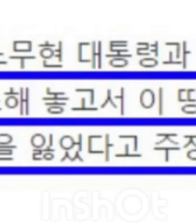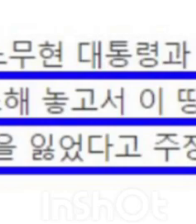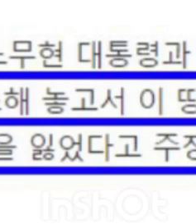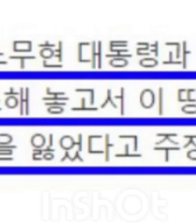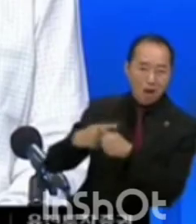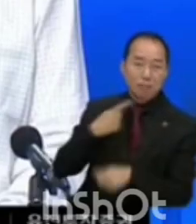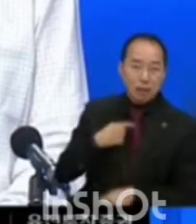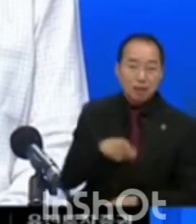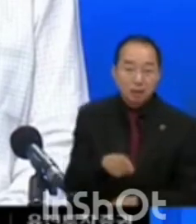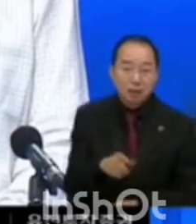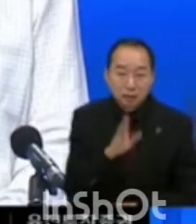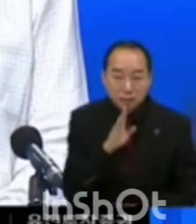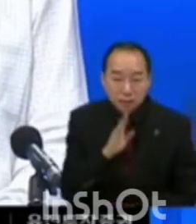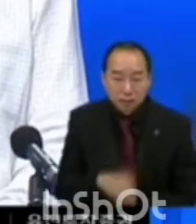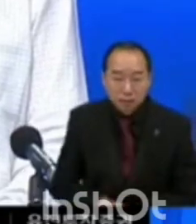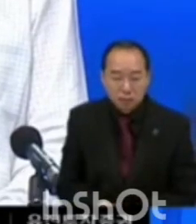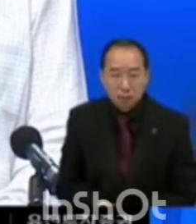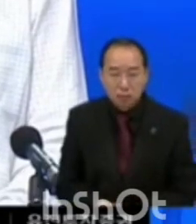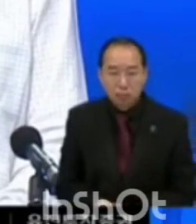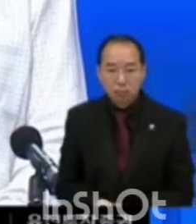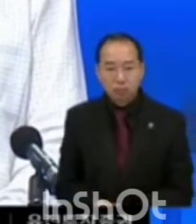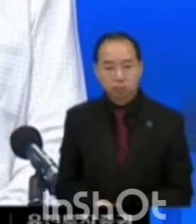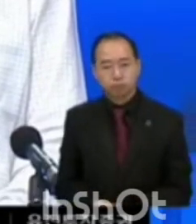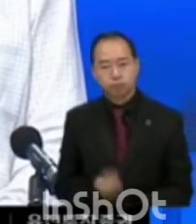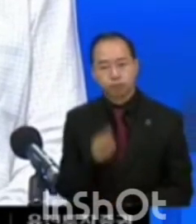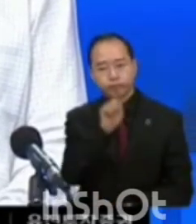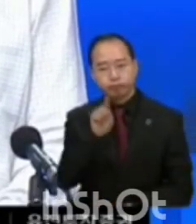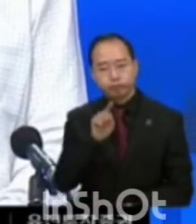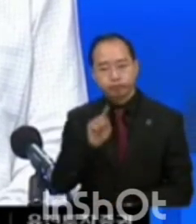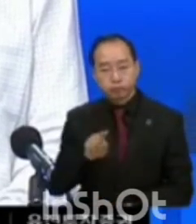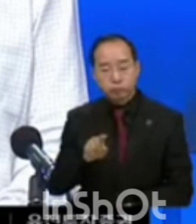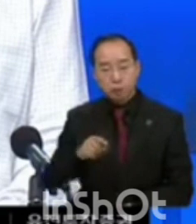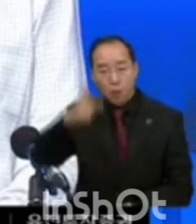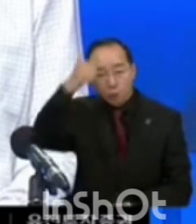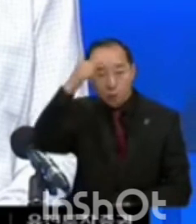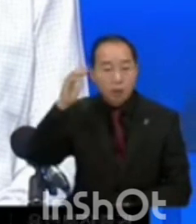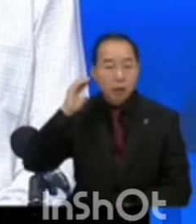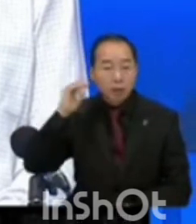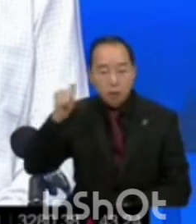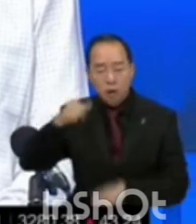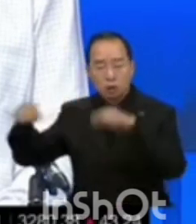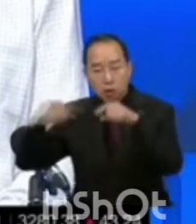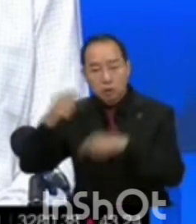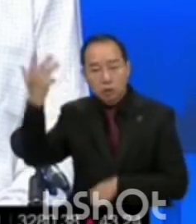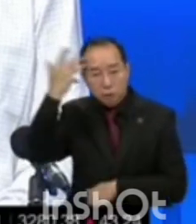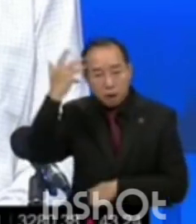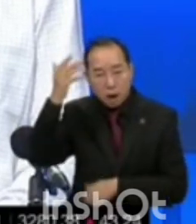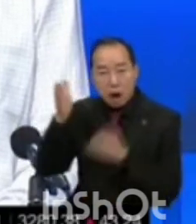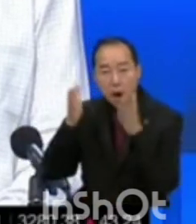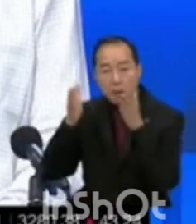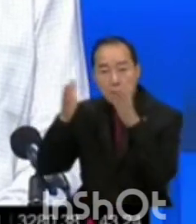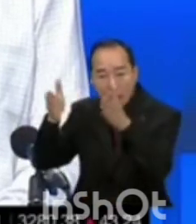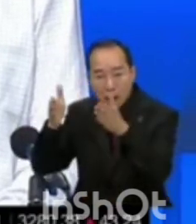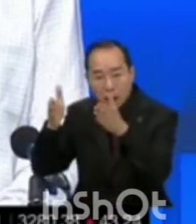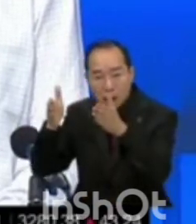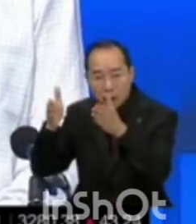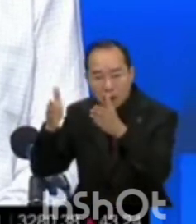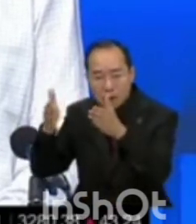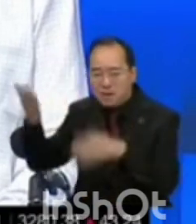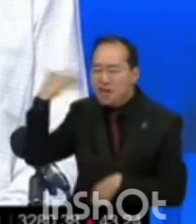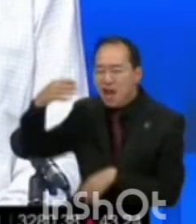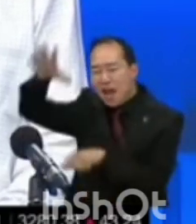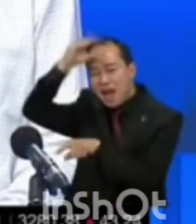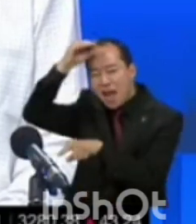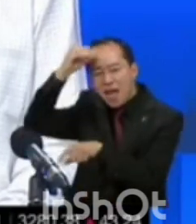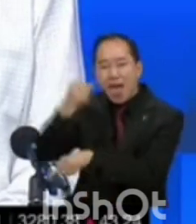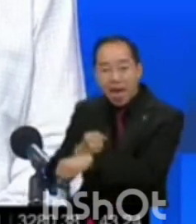비판을 하셨습니다. 도대체 노무현 대통령의 정치 철학과 방향에 대한 입장이 어느 것이